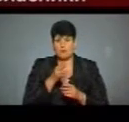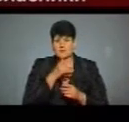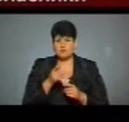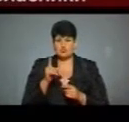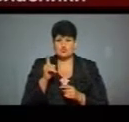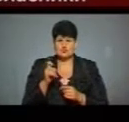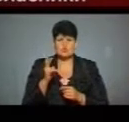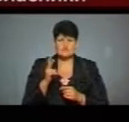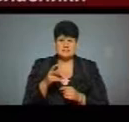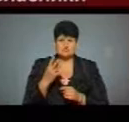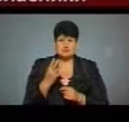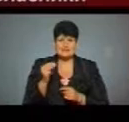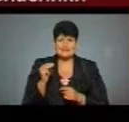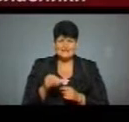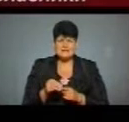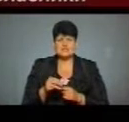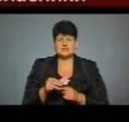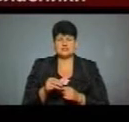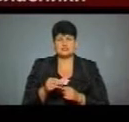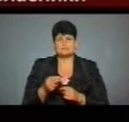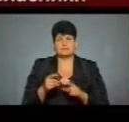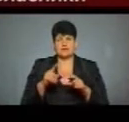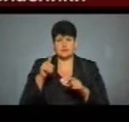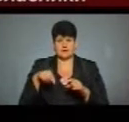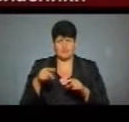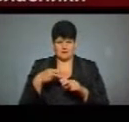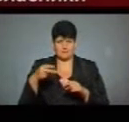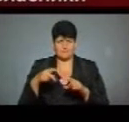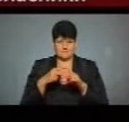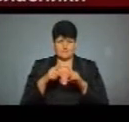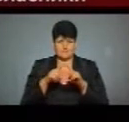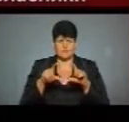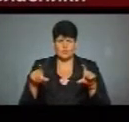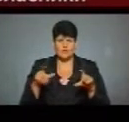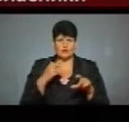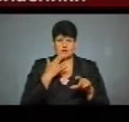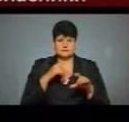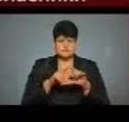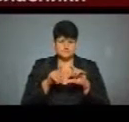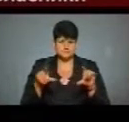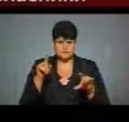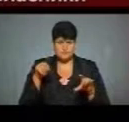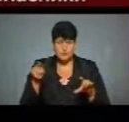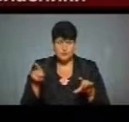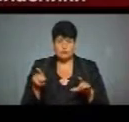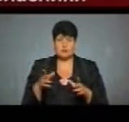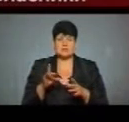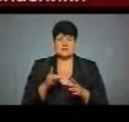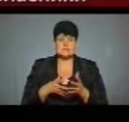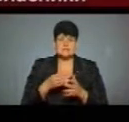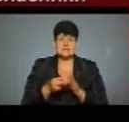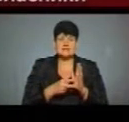тисячі євроблях. Власники таких авто сплатили до бюджету більше ніж 7,5